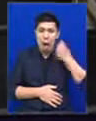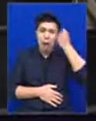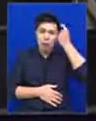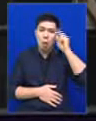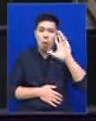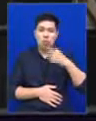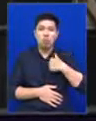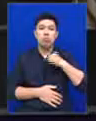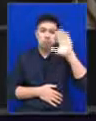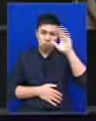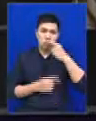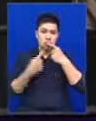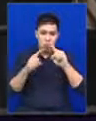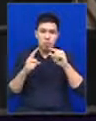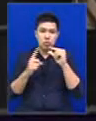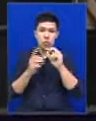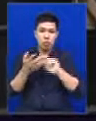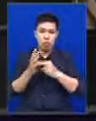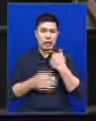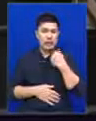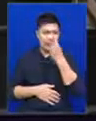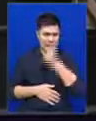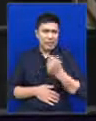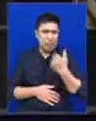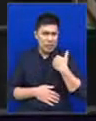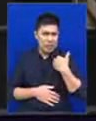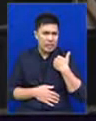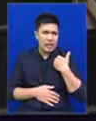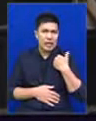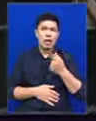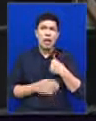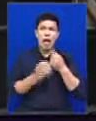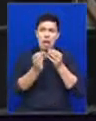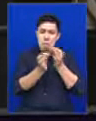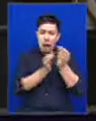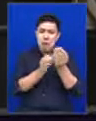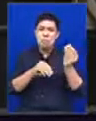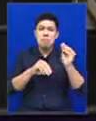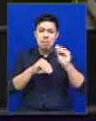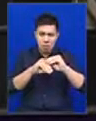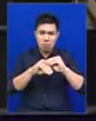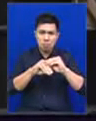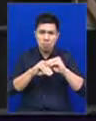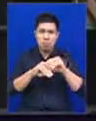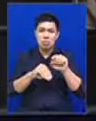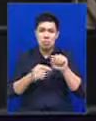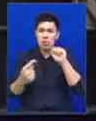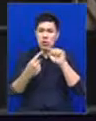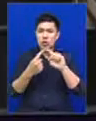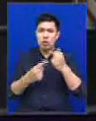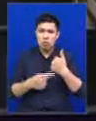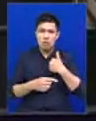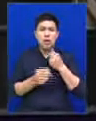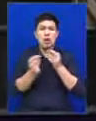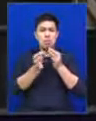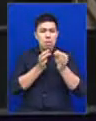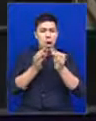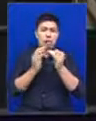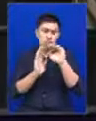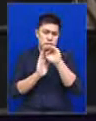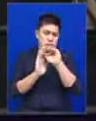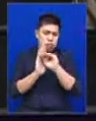มจึงตอบว่ามันเป็นความจริงบางส่วนอันนั้นแล้วผมก็มาอธิบายเพิ่มเติมโดยเฉพาะอย่างยิ่งหลังจากนั้นก็อธิบายมาโดยลำ